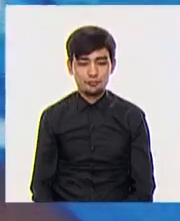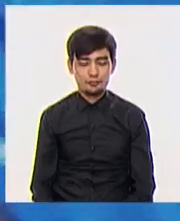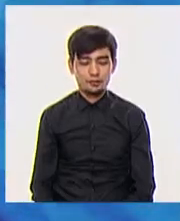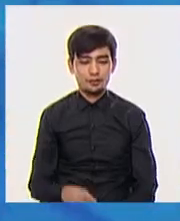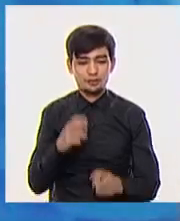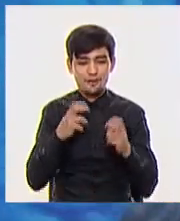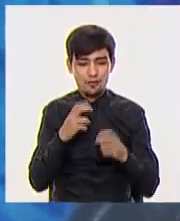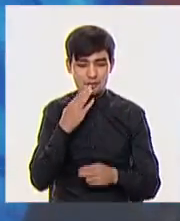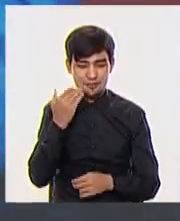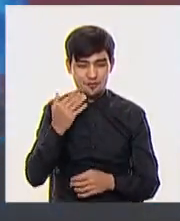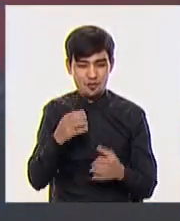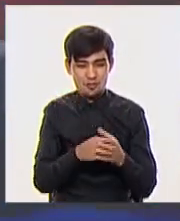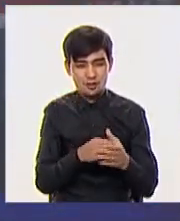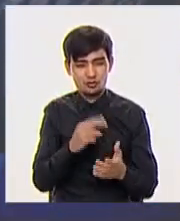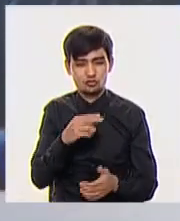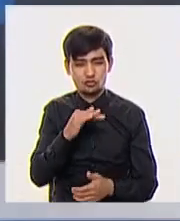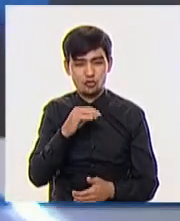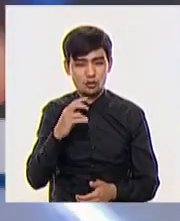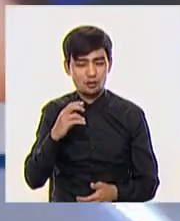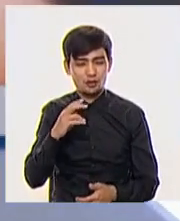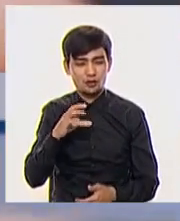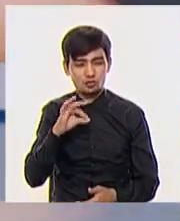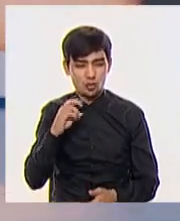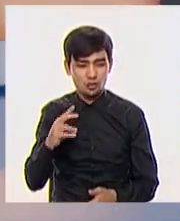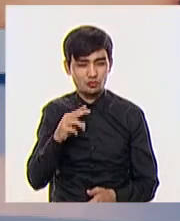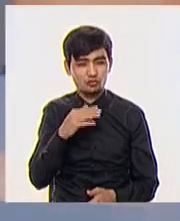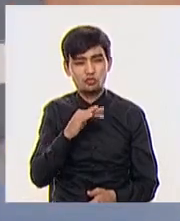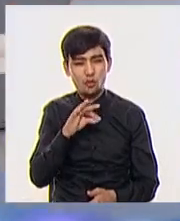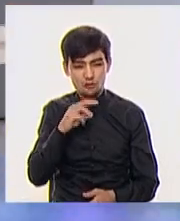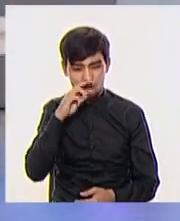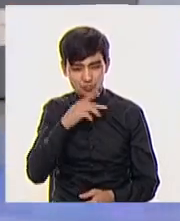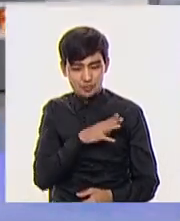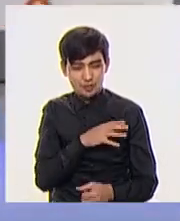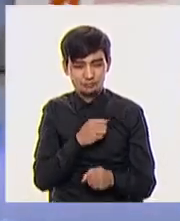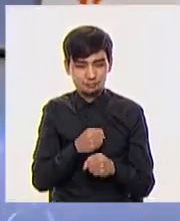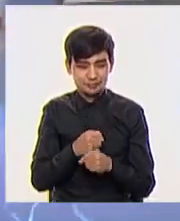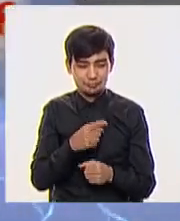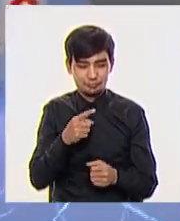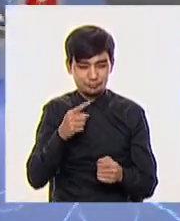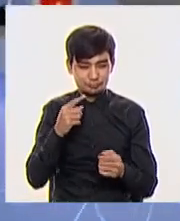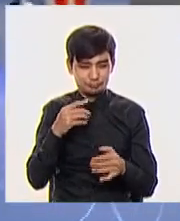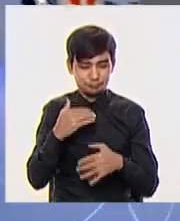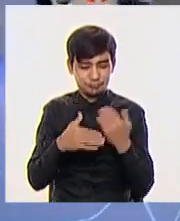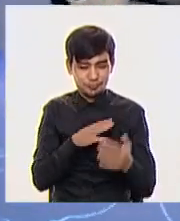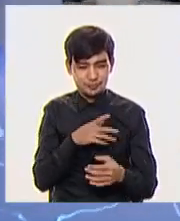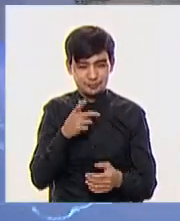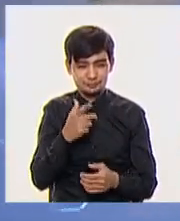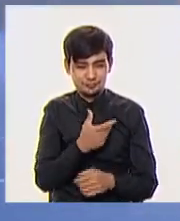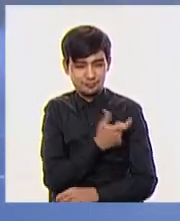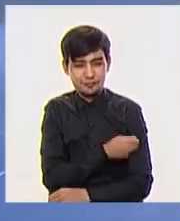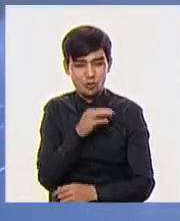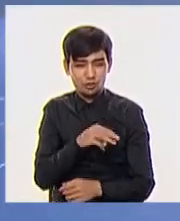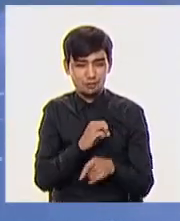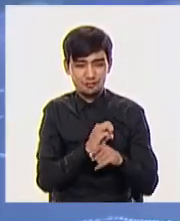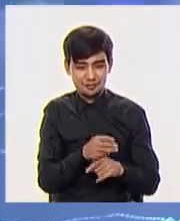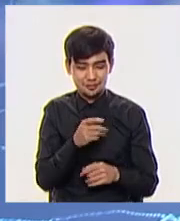На заводе американской компании Johnson & Johnson в Балтиморе допустили ошибку при смешивании ингредиентов вакцины от